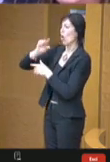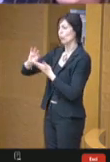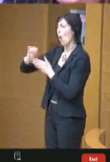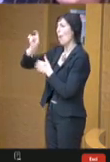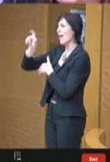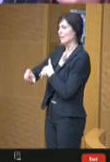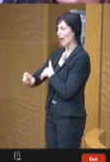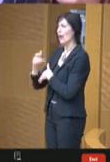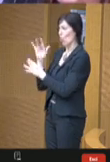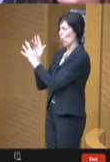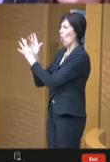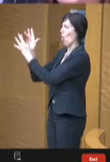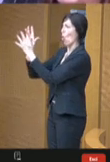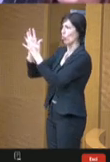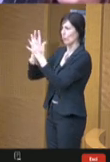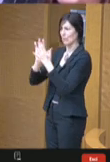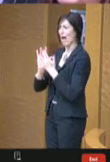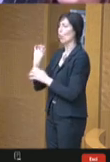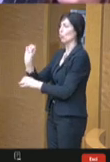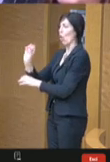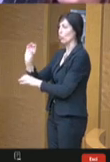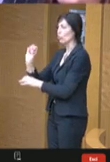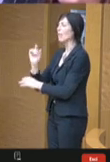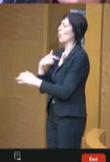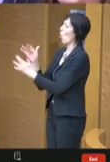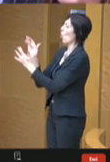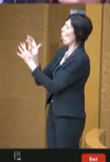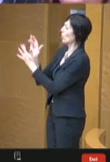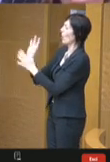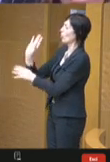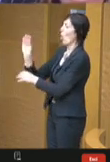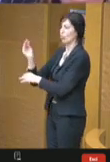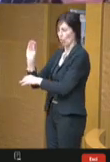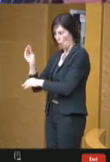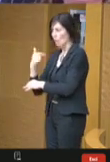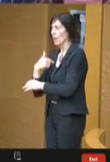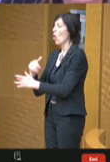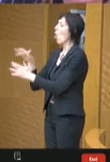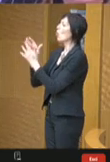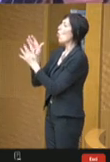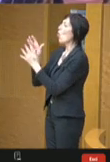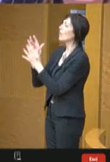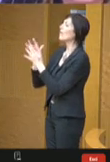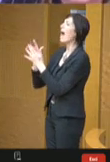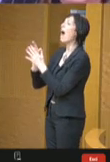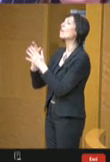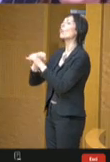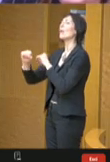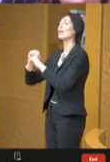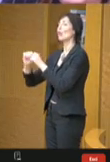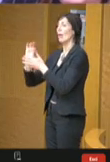vengo a contatto con docenti, vengo a contatto con giovani, vengo a contatto con dirigenti scolastici.